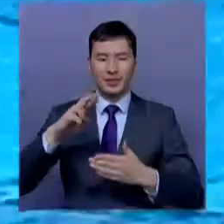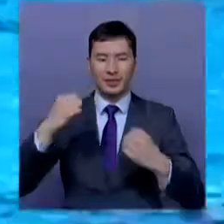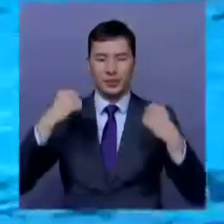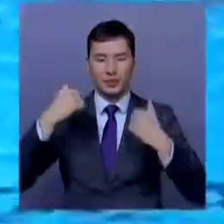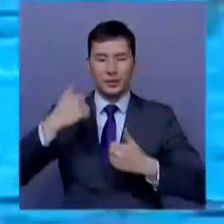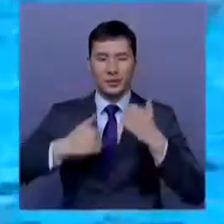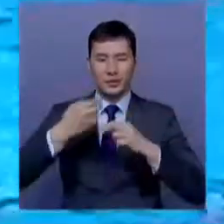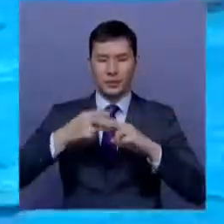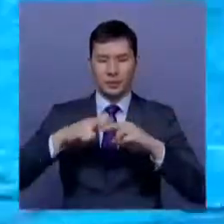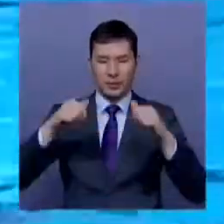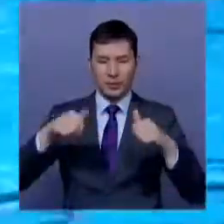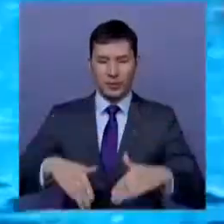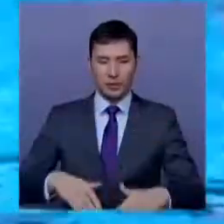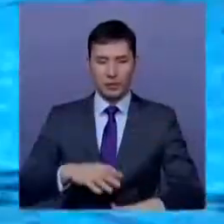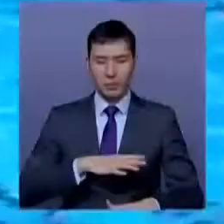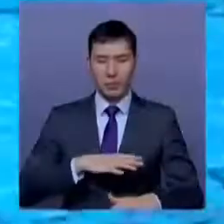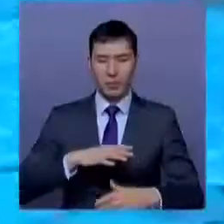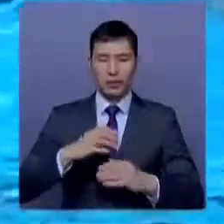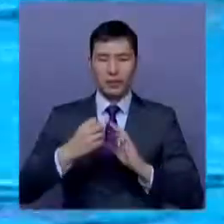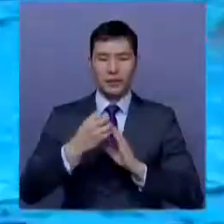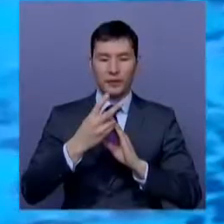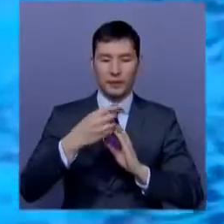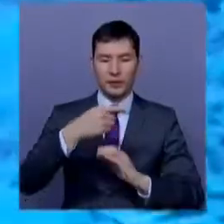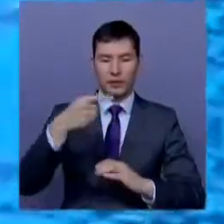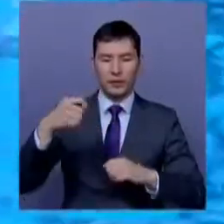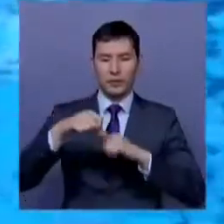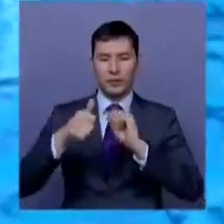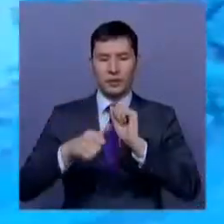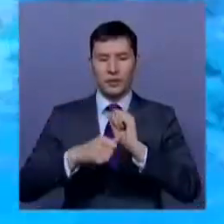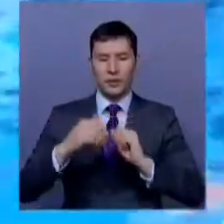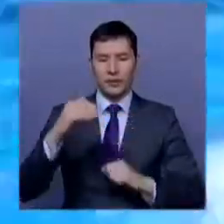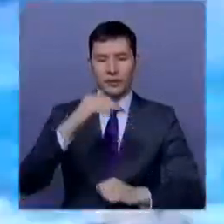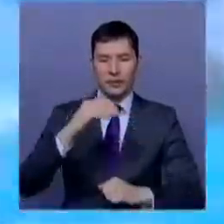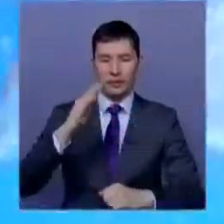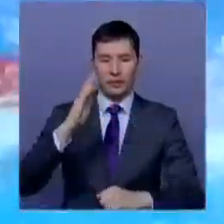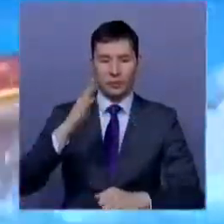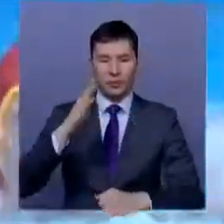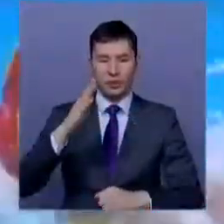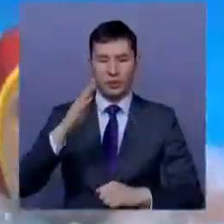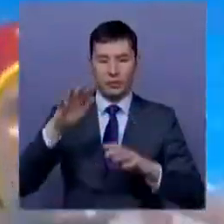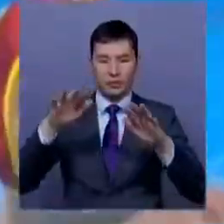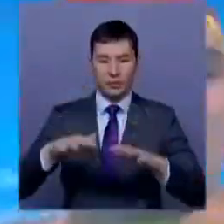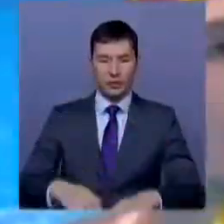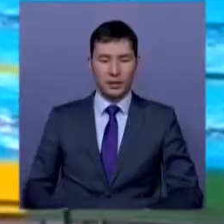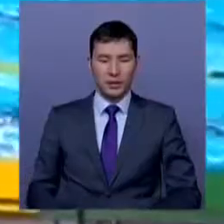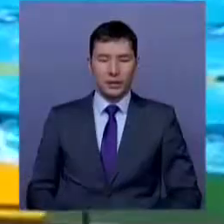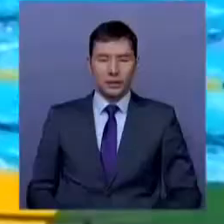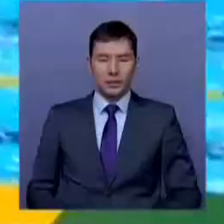осындай шешімге келген. Құрлық додасы 12-сі мен 16-шы ақпан аралығында Елордада өтуі тиіс.